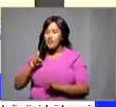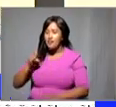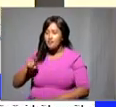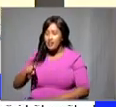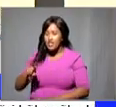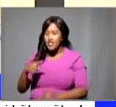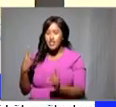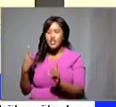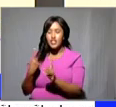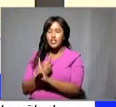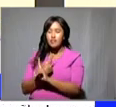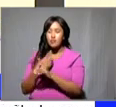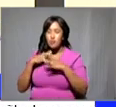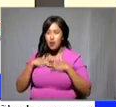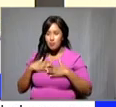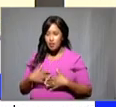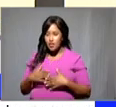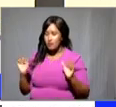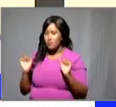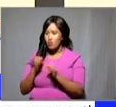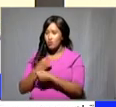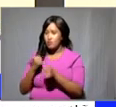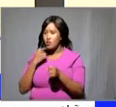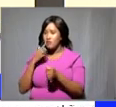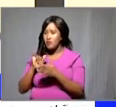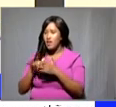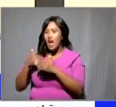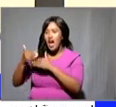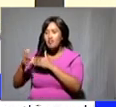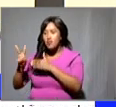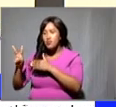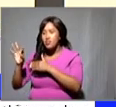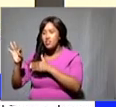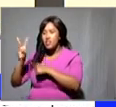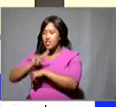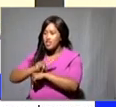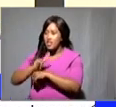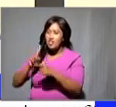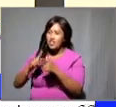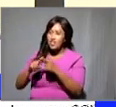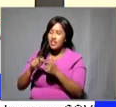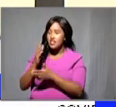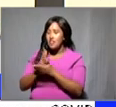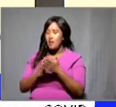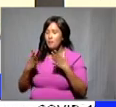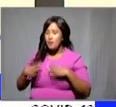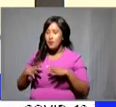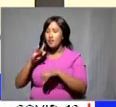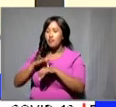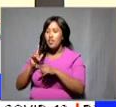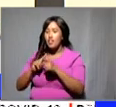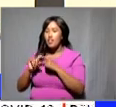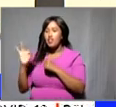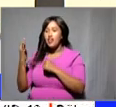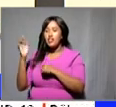ni tofauti kwoguo si ndugiuga ati ikunyitwa nyita thiko igire akinya thiko ithano kuri mundu ukunyitwa ni homeo na thiko ya gatatu ri